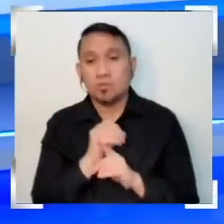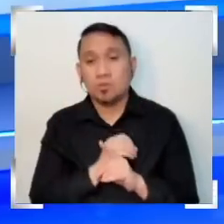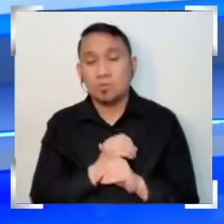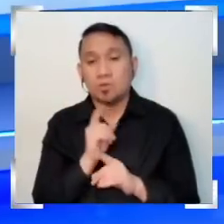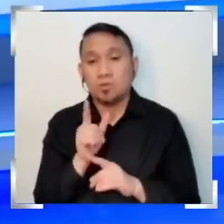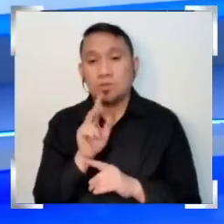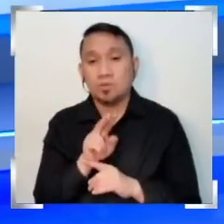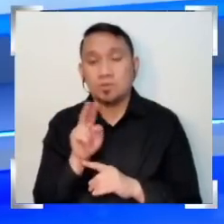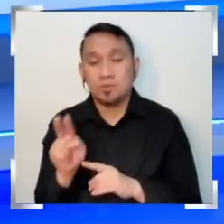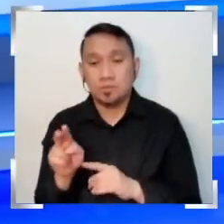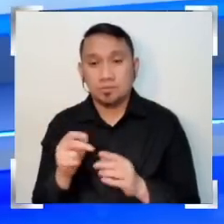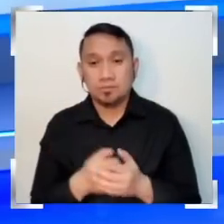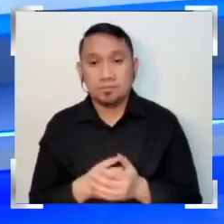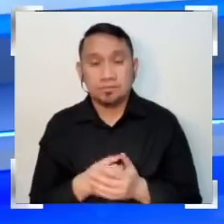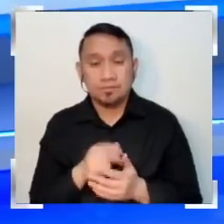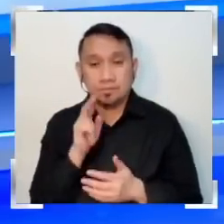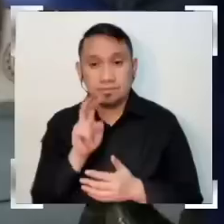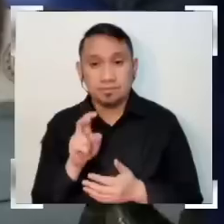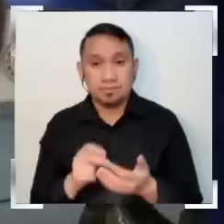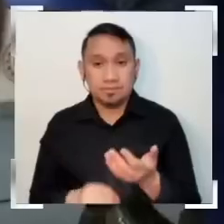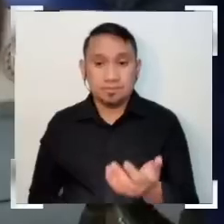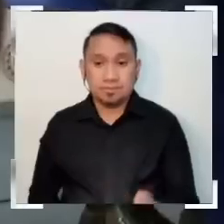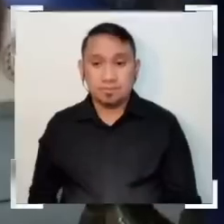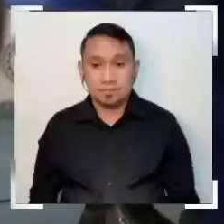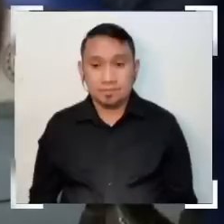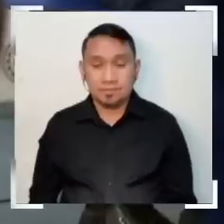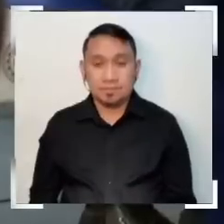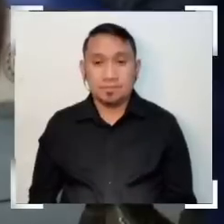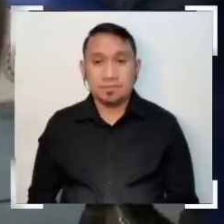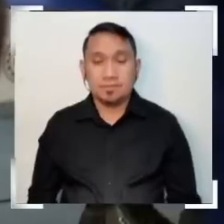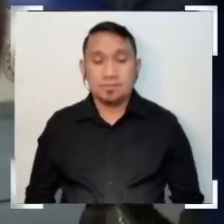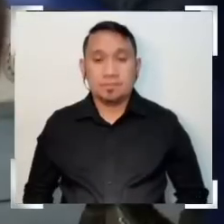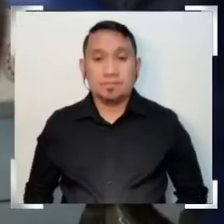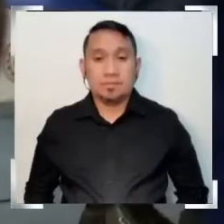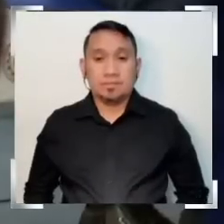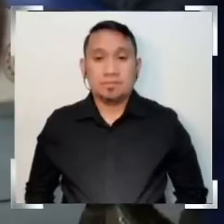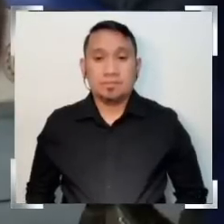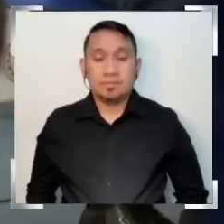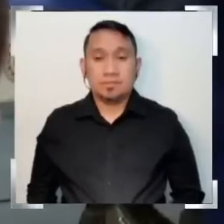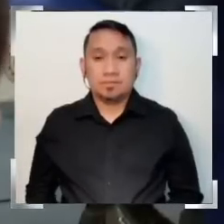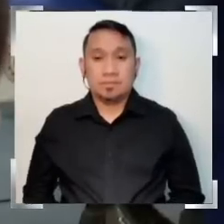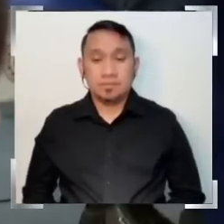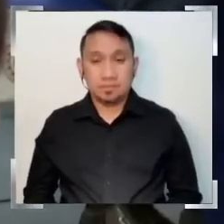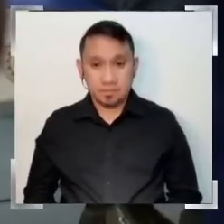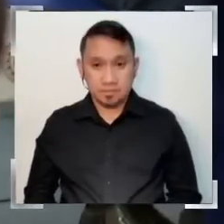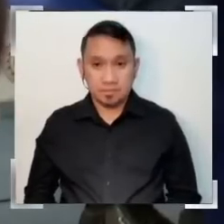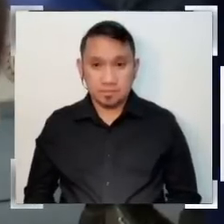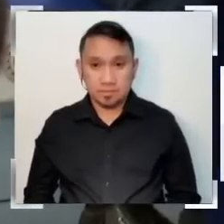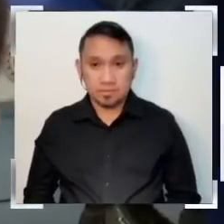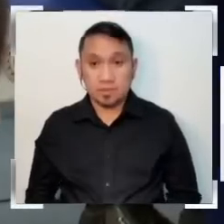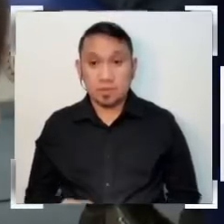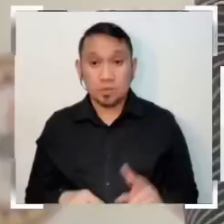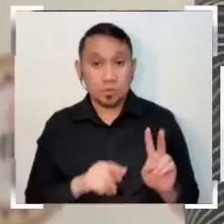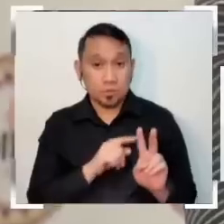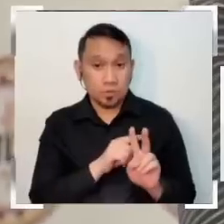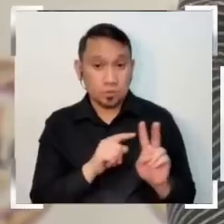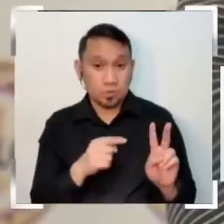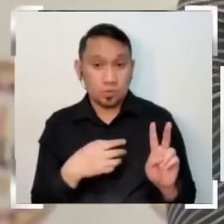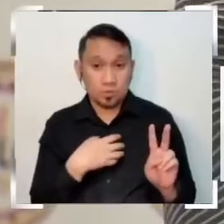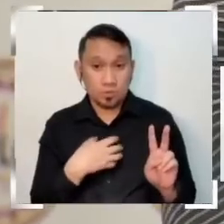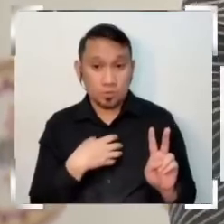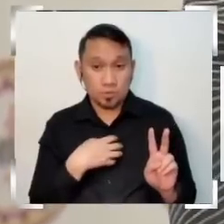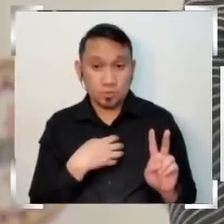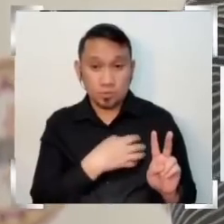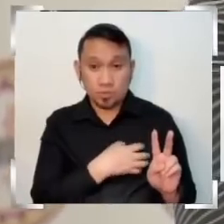Saksi, si Maki Pulido. Dalawang police general, apat na police